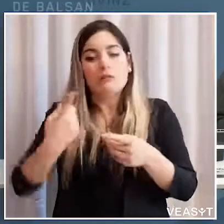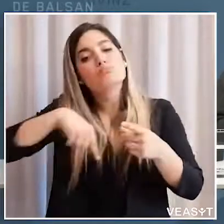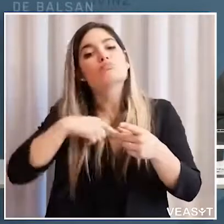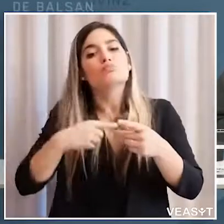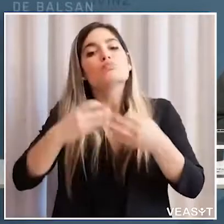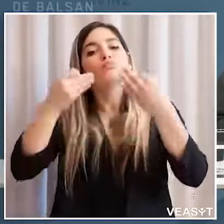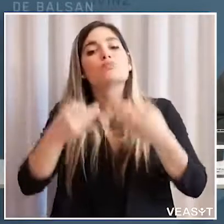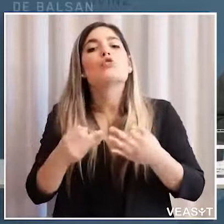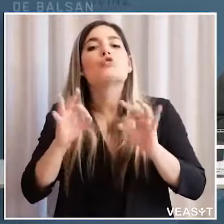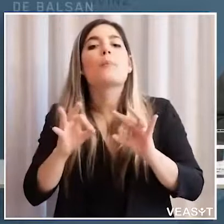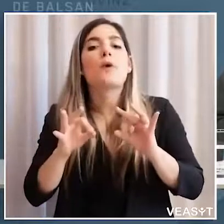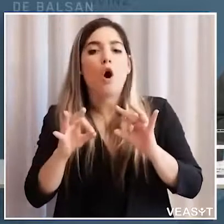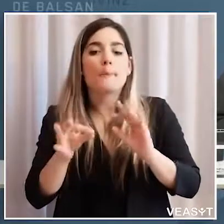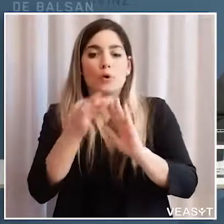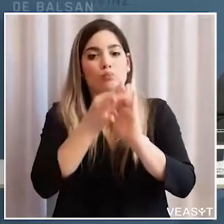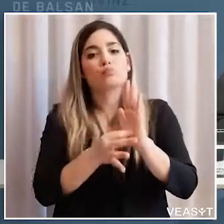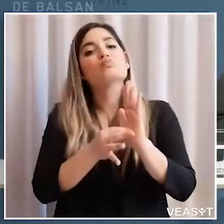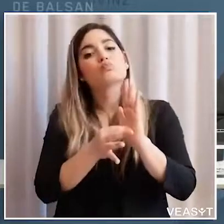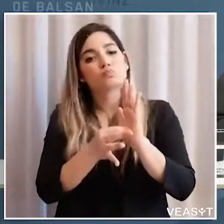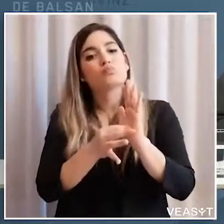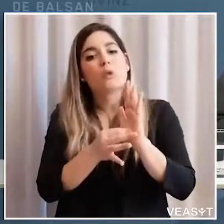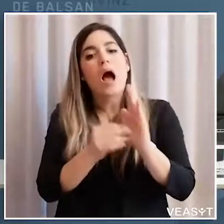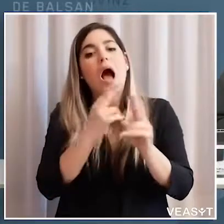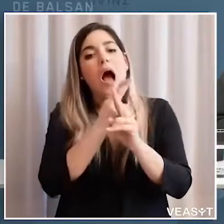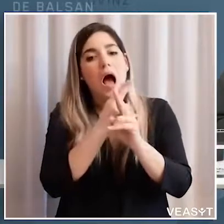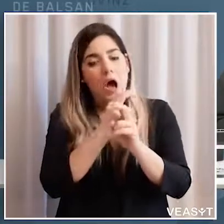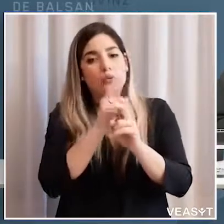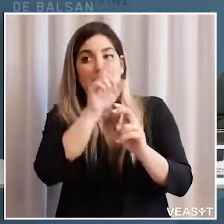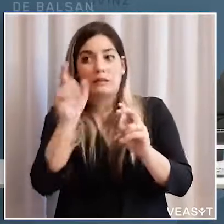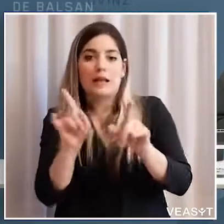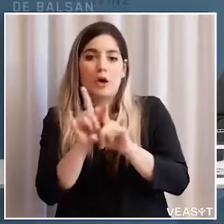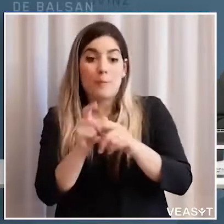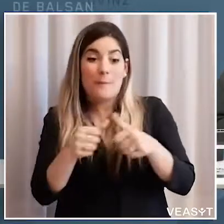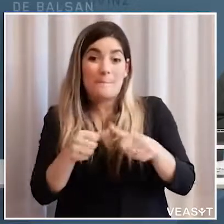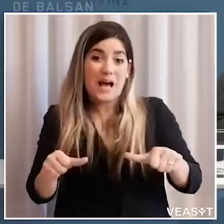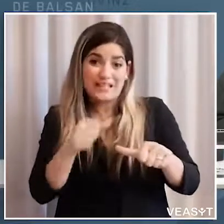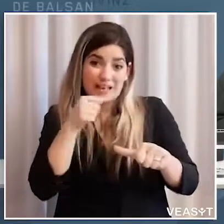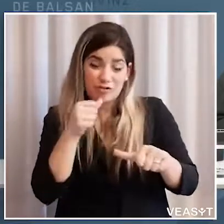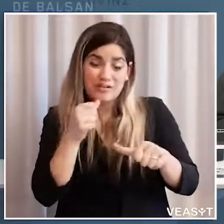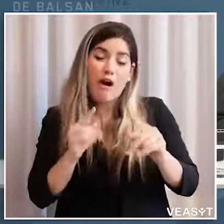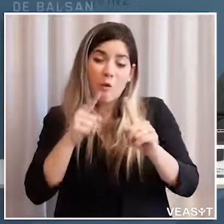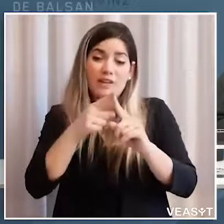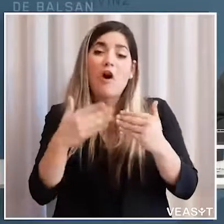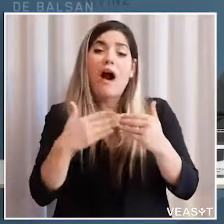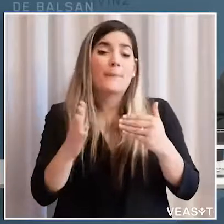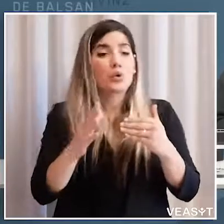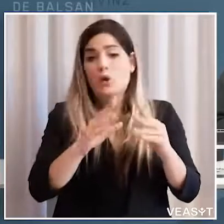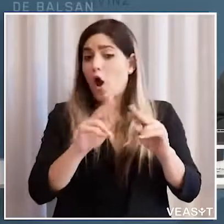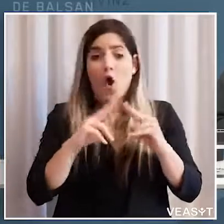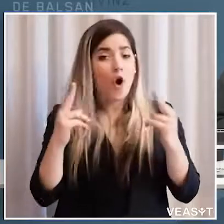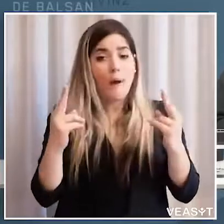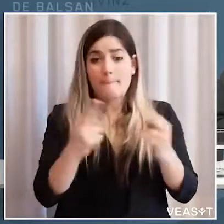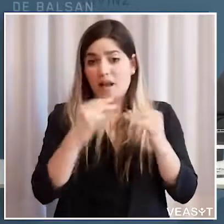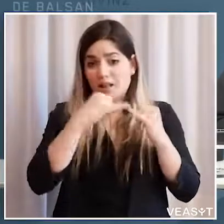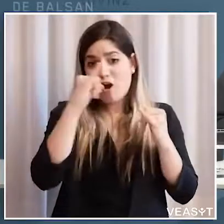proprio una risoluzione e una risoluzione di aveva chiesto a l'austria l'italia di porre le basi necessarie per un'apertura totale